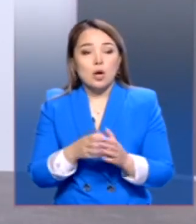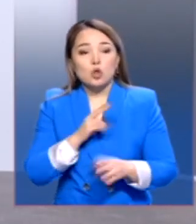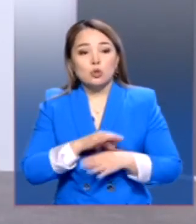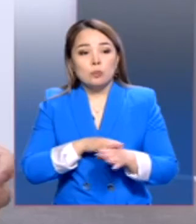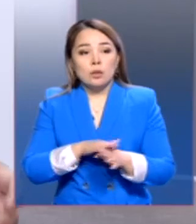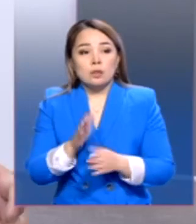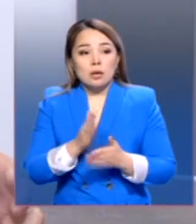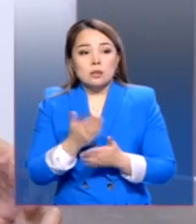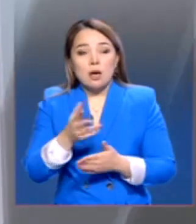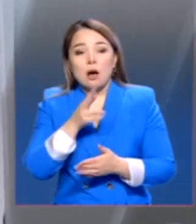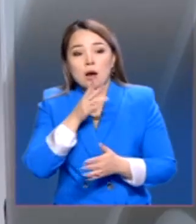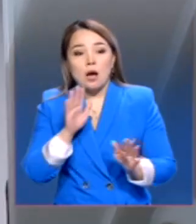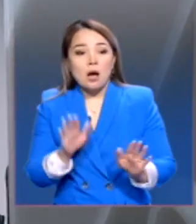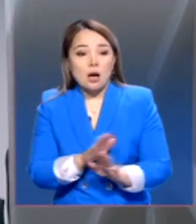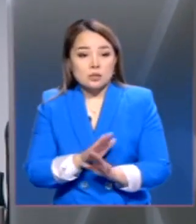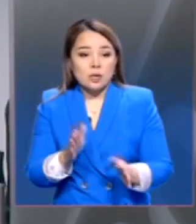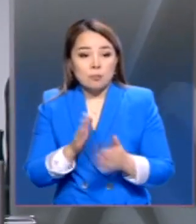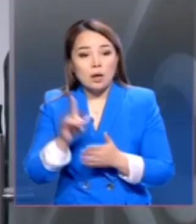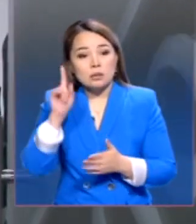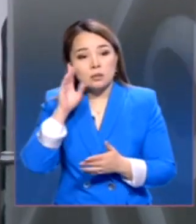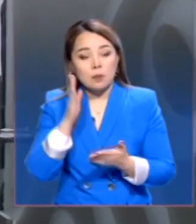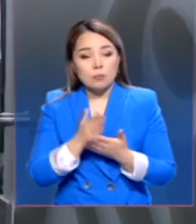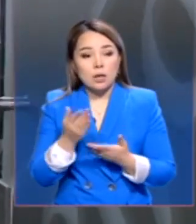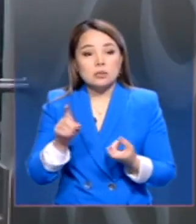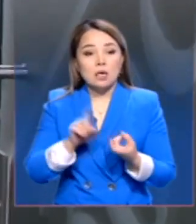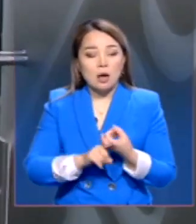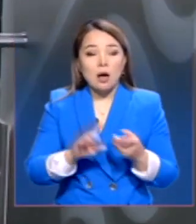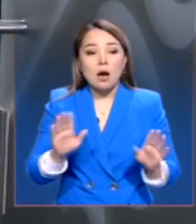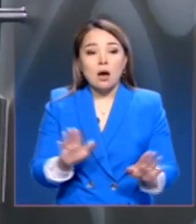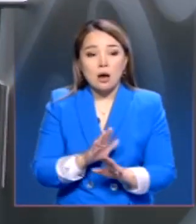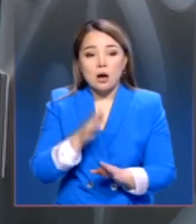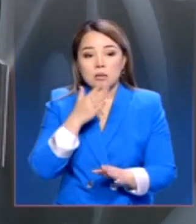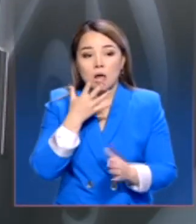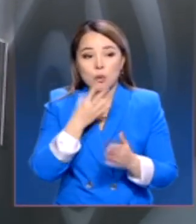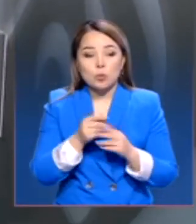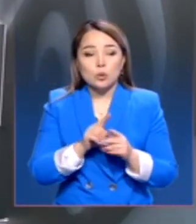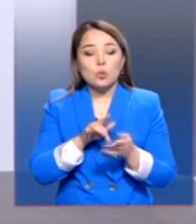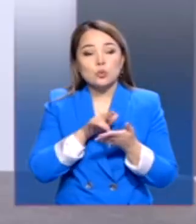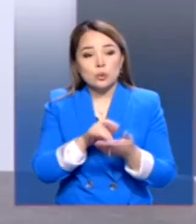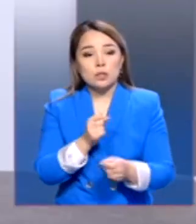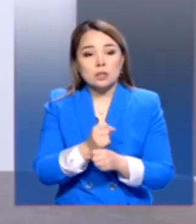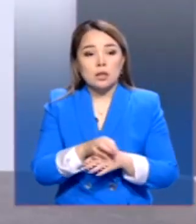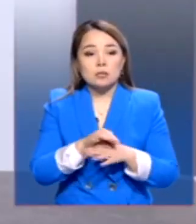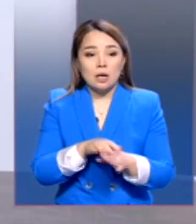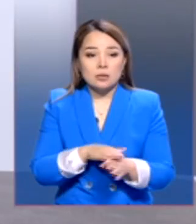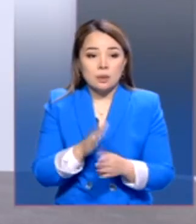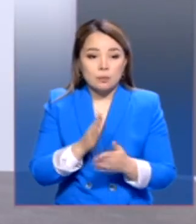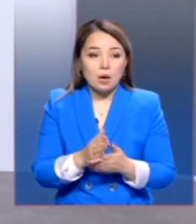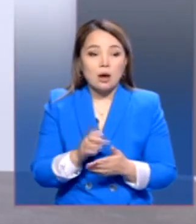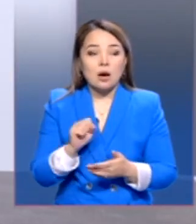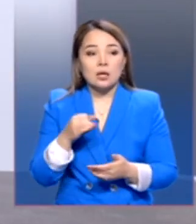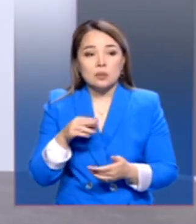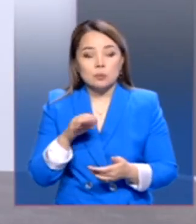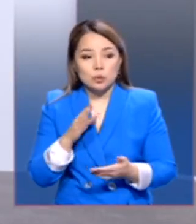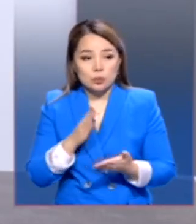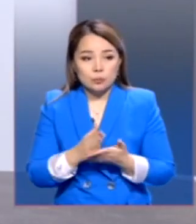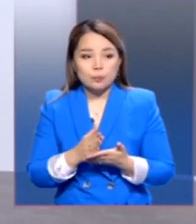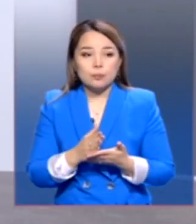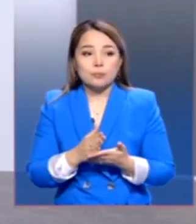бар. Кореяның әншілері осылай танымал болды, сол арқылы Кореяға осындай туристер келіп жатыр деген. Ал ол IT бар,